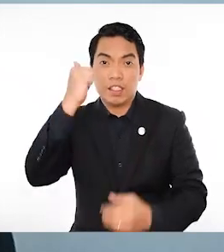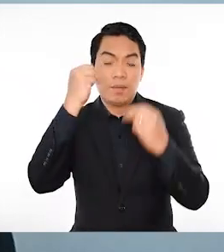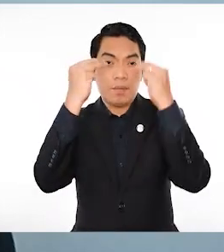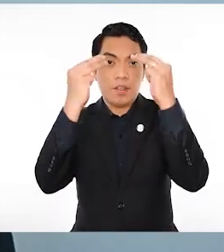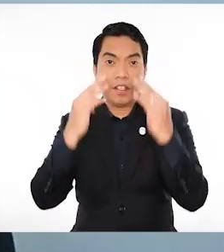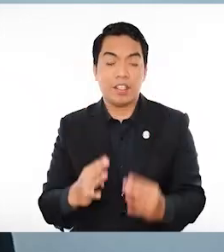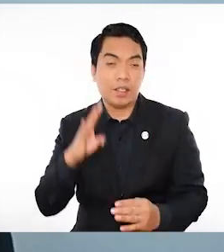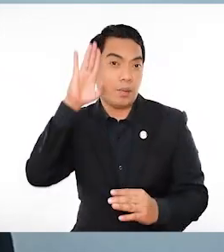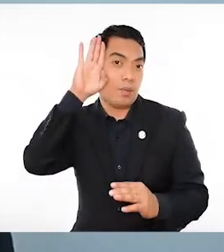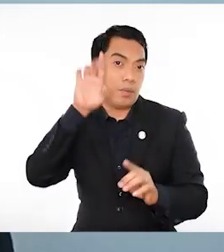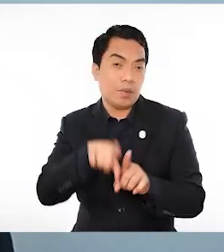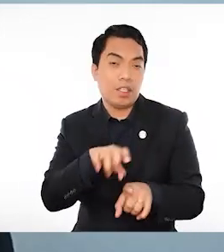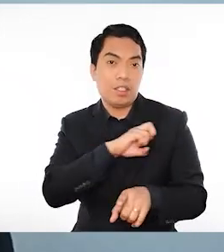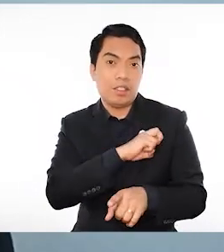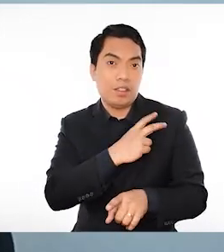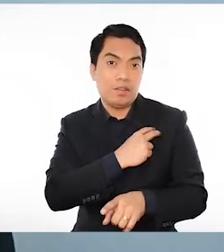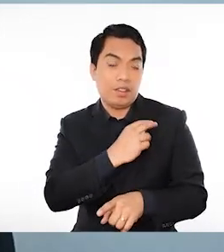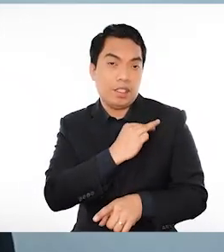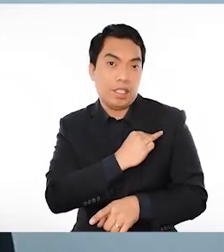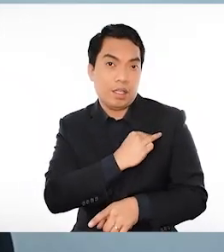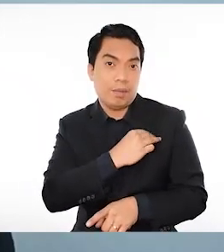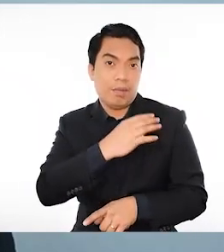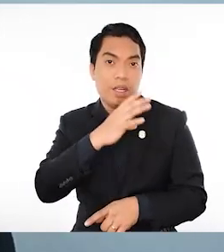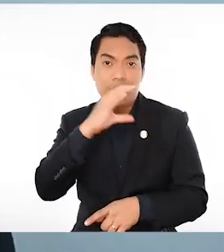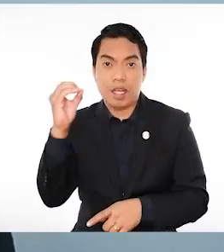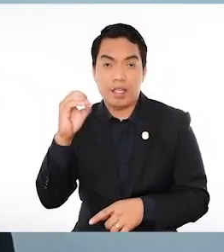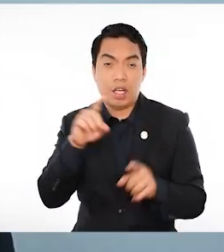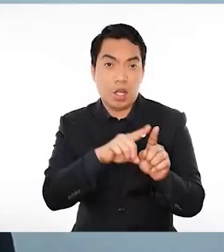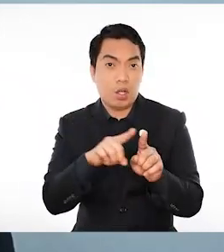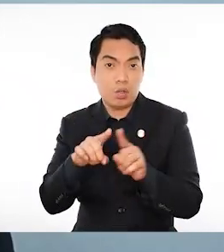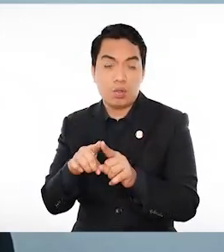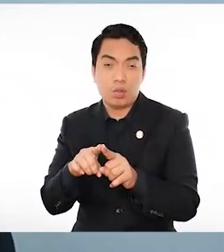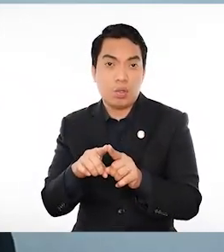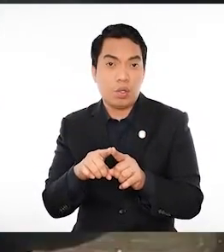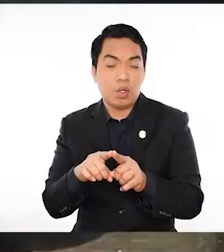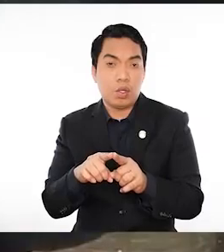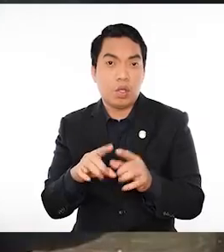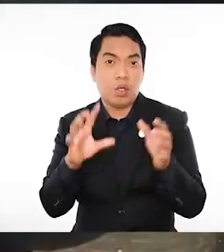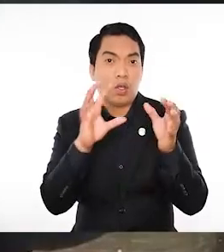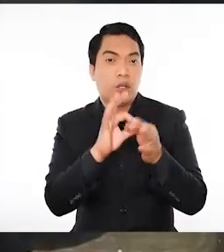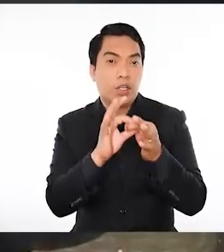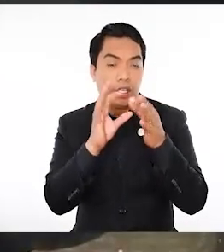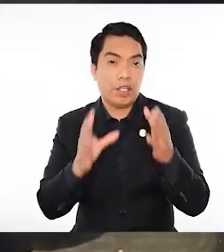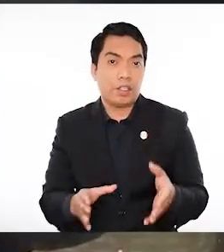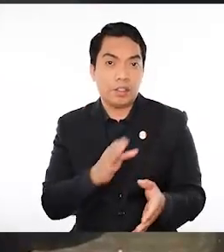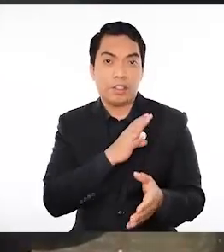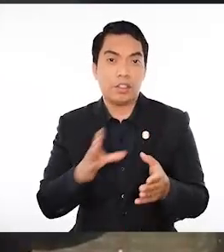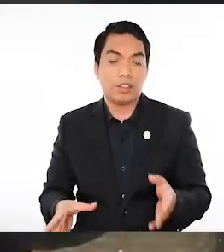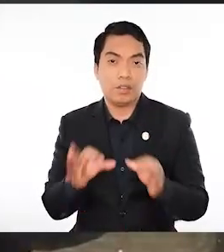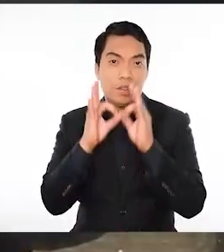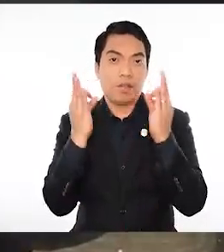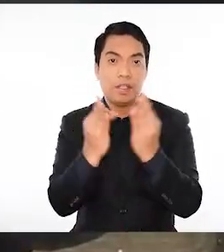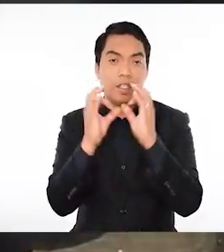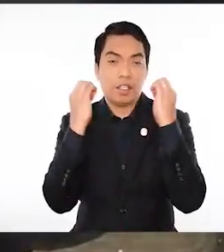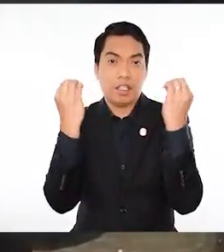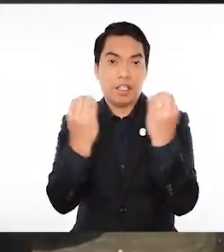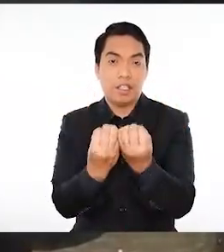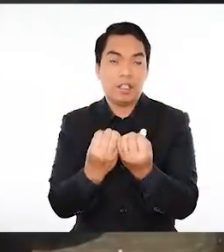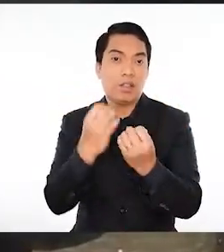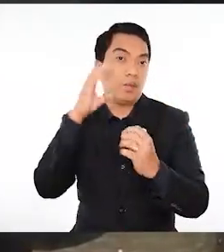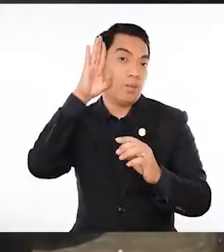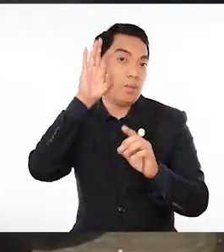ang kapatid ni Eduardo V. Manalo at maging sa ating tagapag-ugnay ng kapisan ng pansabayan ang kapatid na